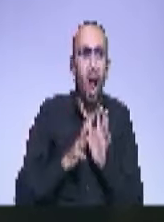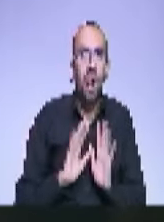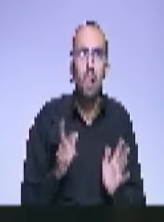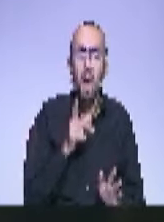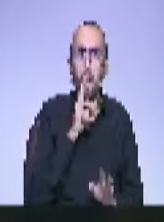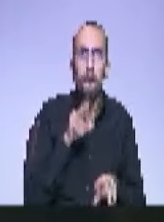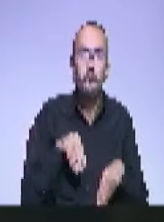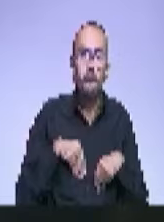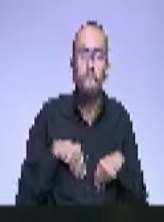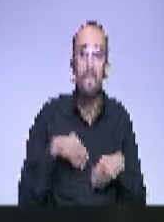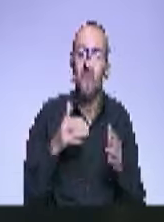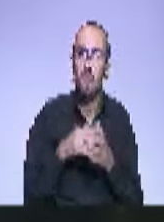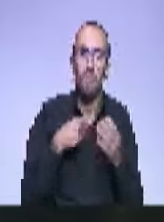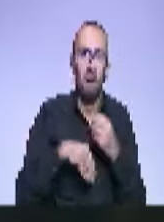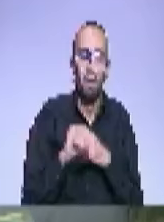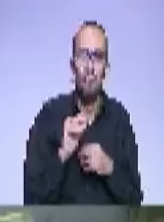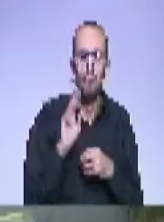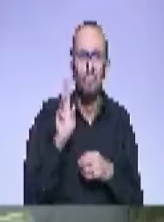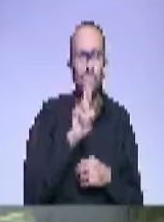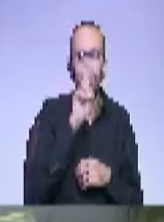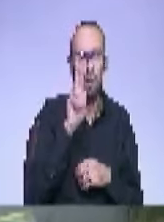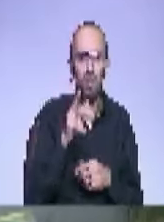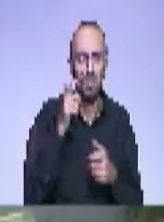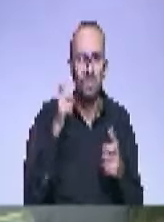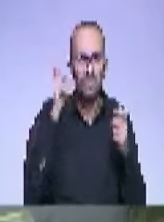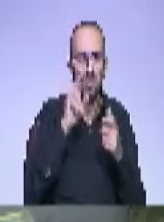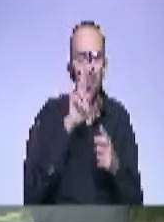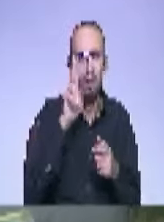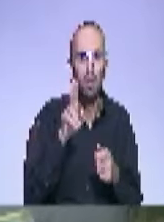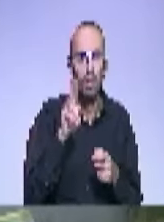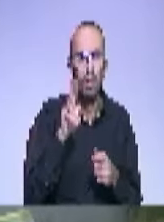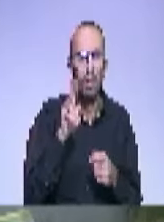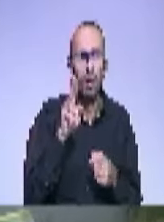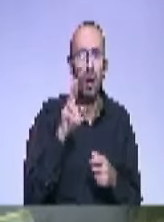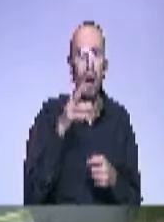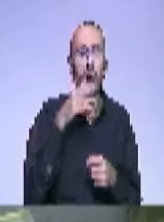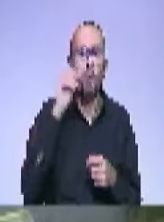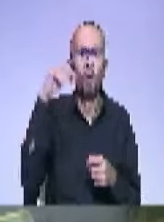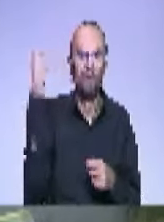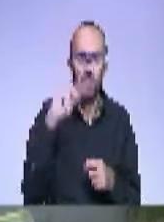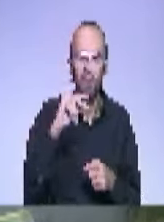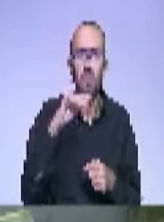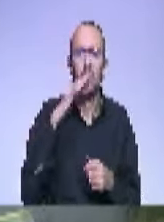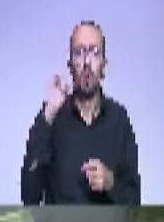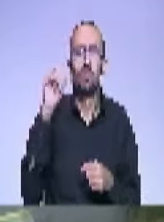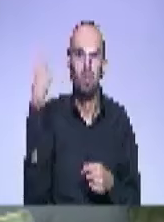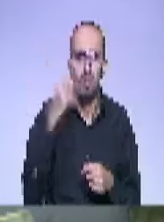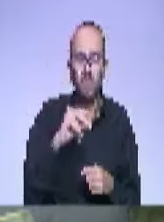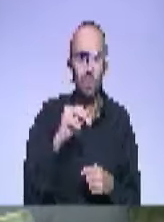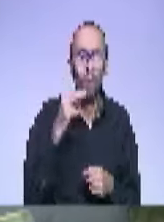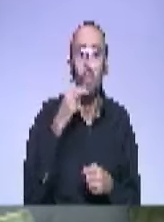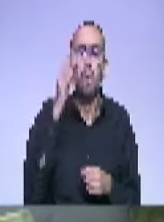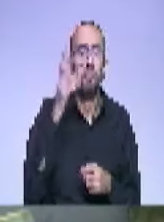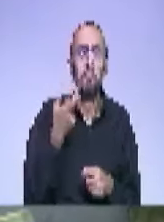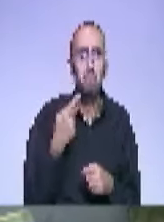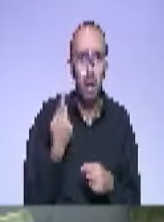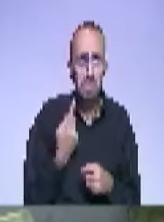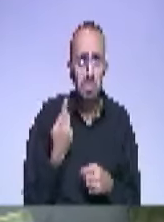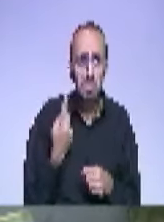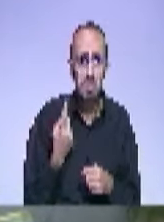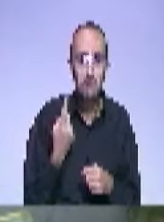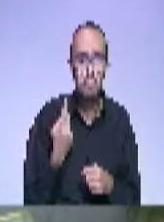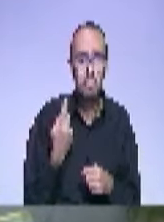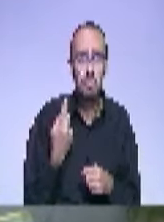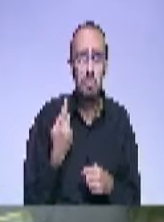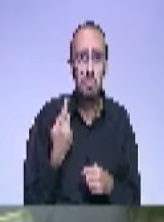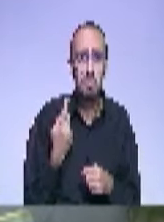جه في يوم مشيت الصراحه وسبت البيت لوحدي. سؤال يا بنتي، اخوه والده بيضربك واخته بتعمل، هو موقفه ايه منك جوزك؟